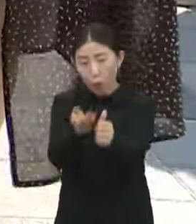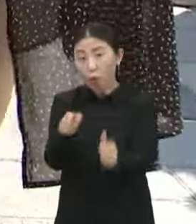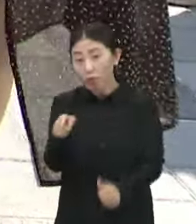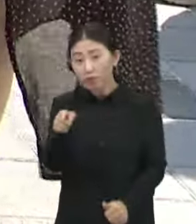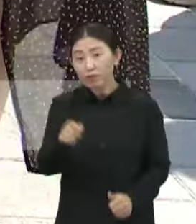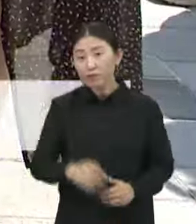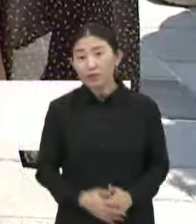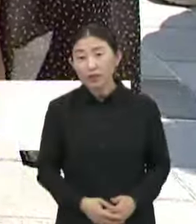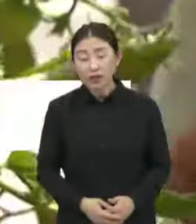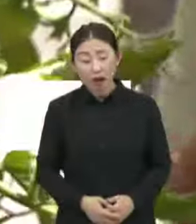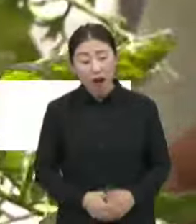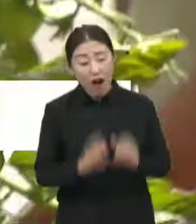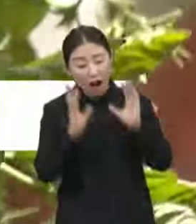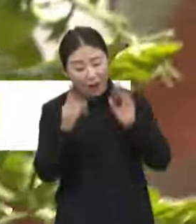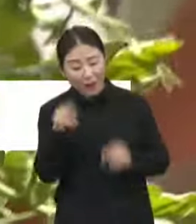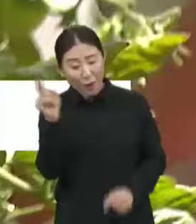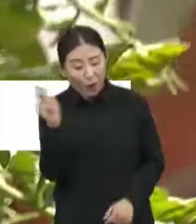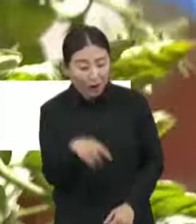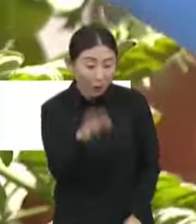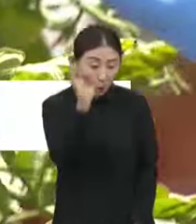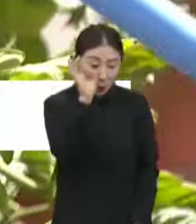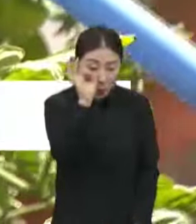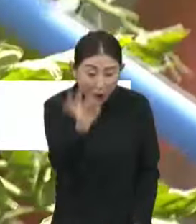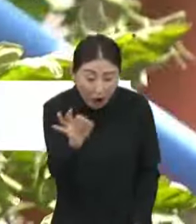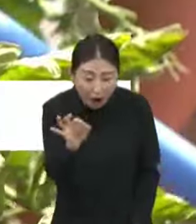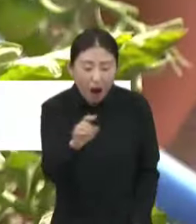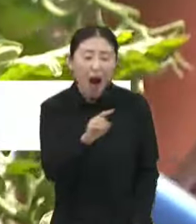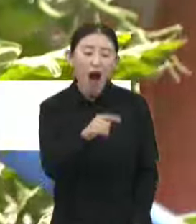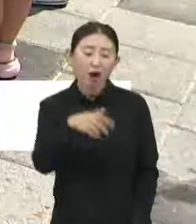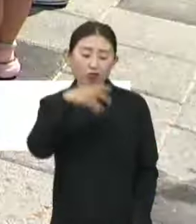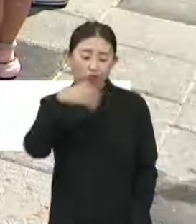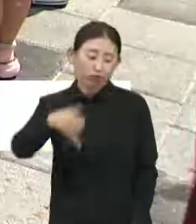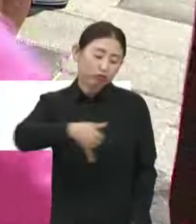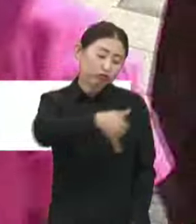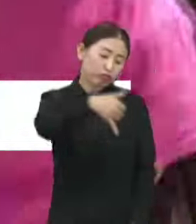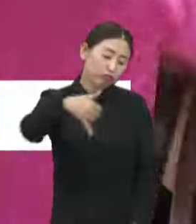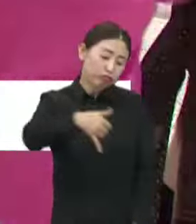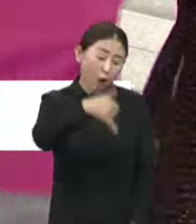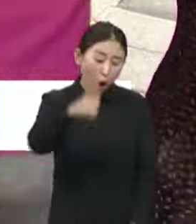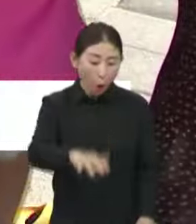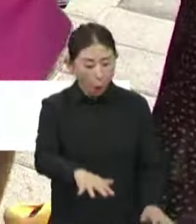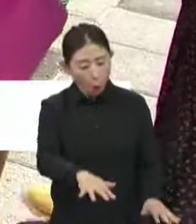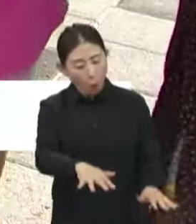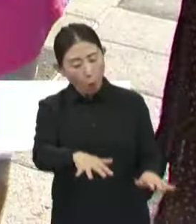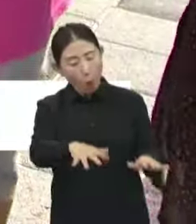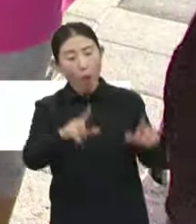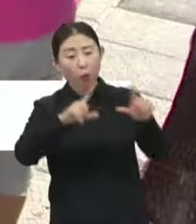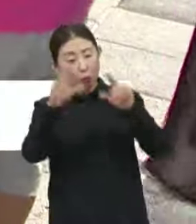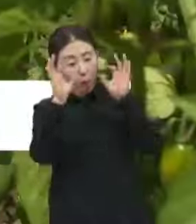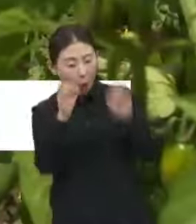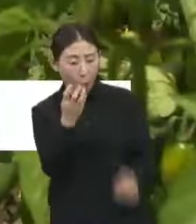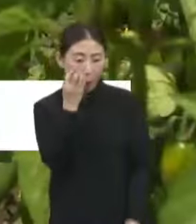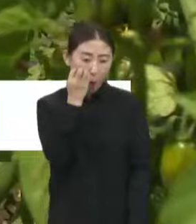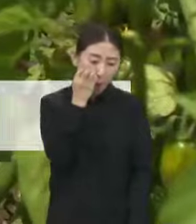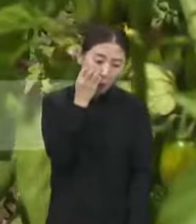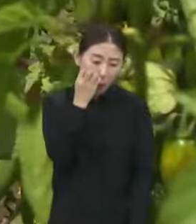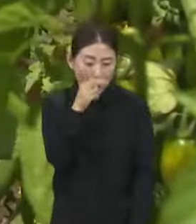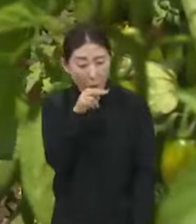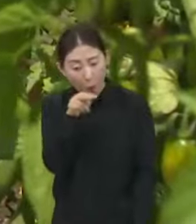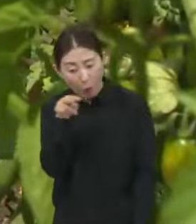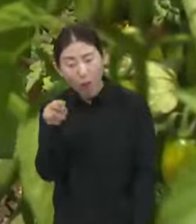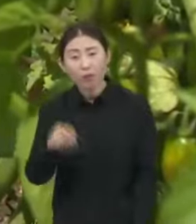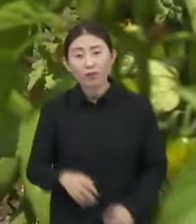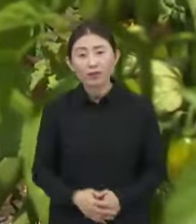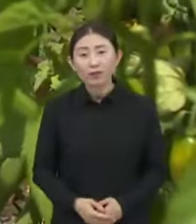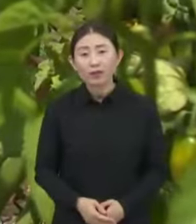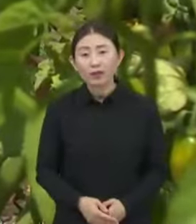있습니다. 아이들은 매일 고사리 같은 손으로 채소에 물을 주며 하루가 다르게 성장하는 모습을 호기심 가득한 눈빛으로